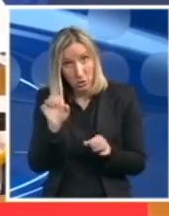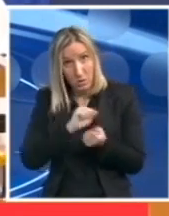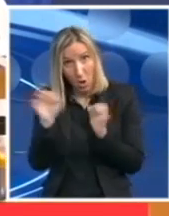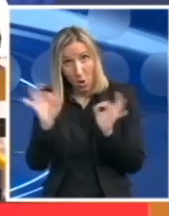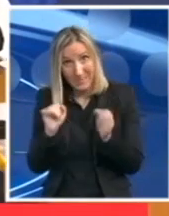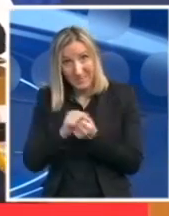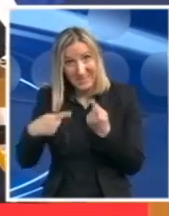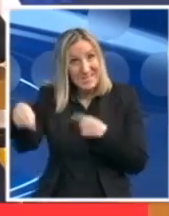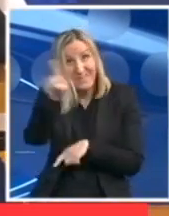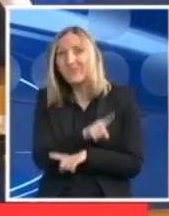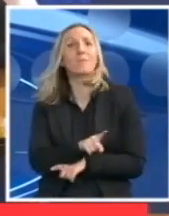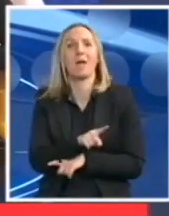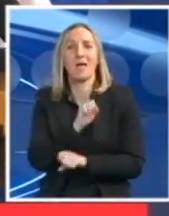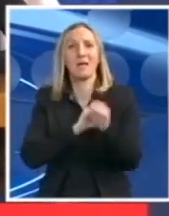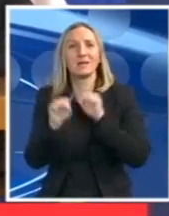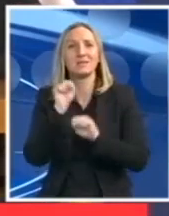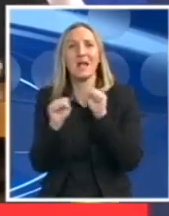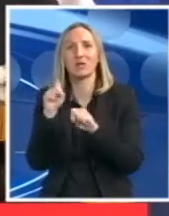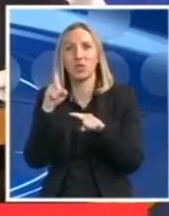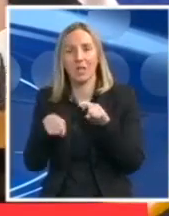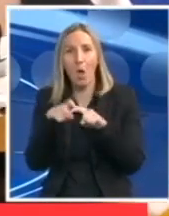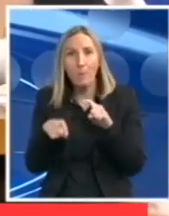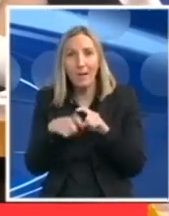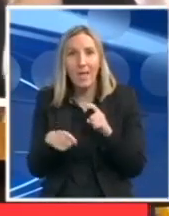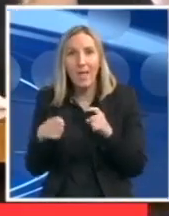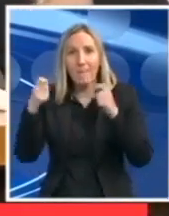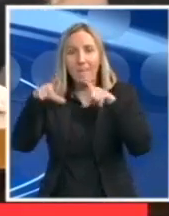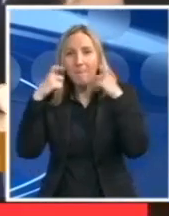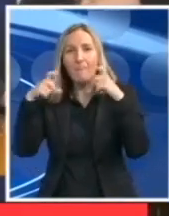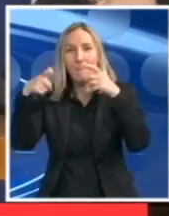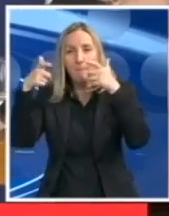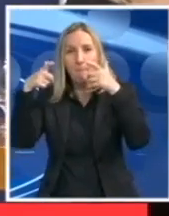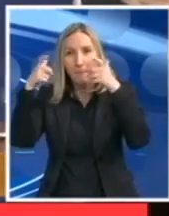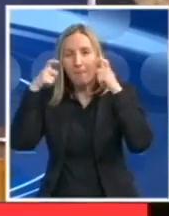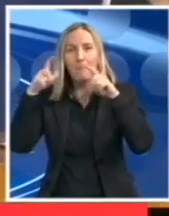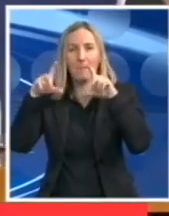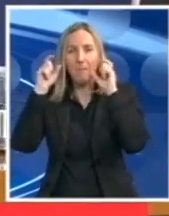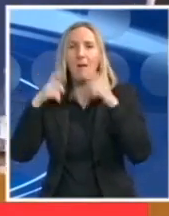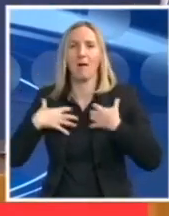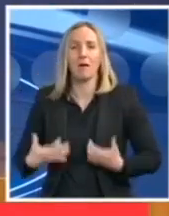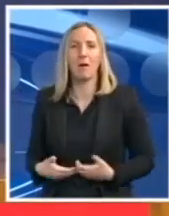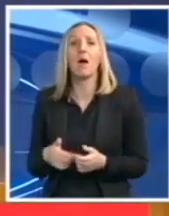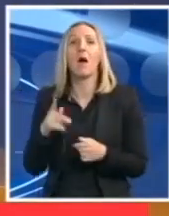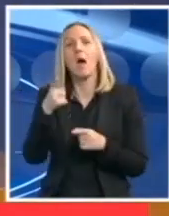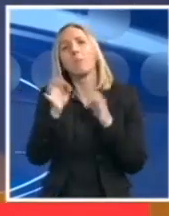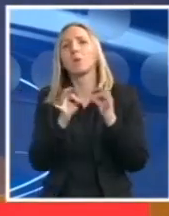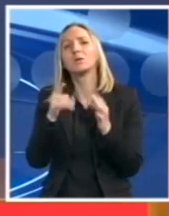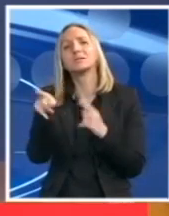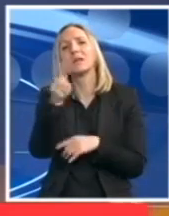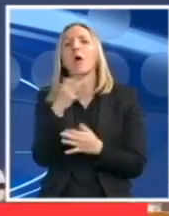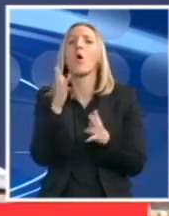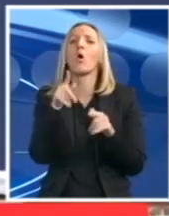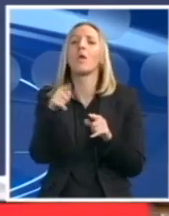obezbedi zaštitnu opremu. Imam još samo jedno pitanje, ako možete da napravite procenu, da li znate uopšte koliko ima tih